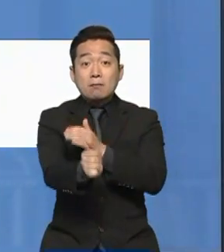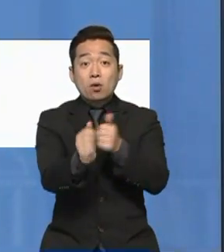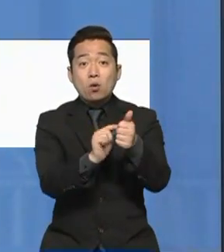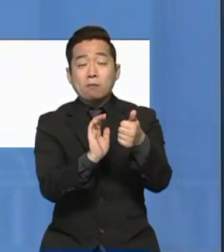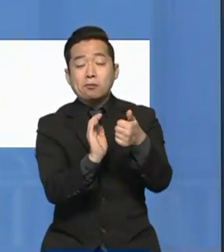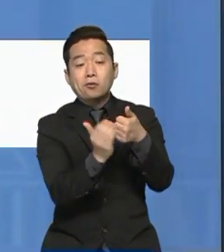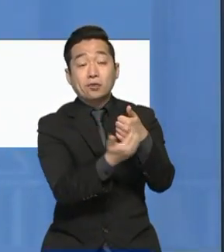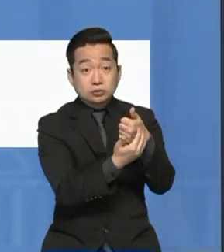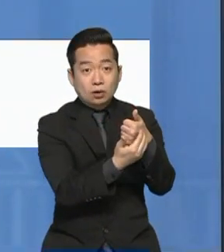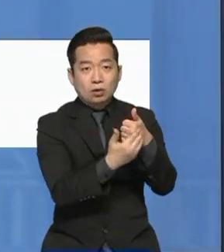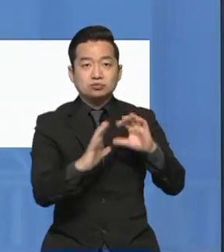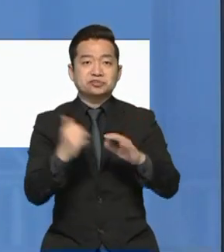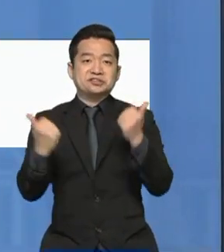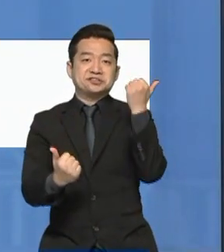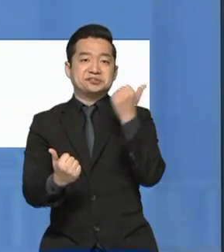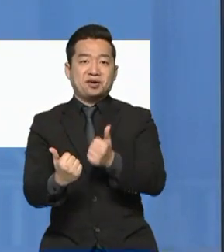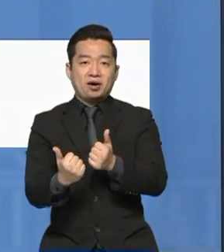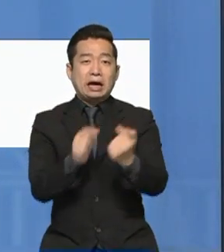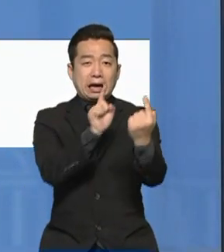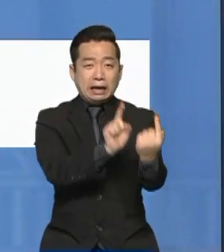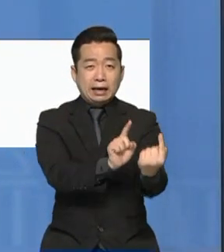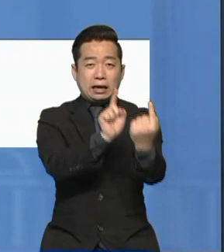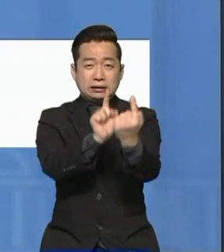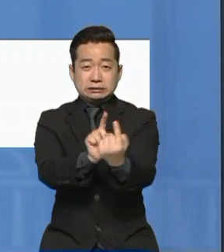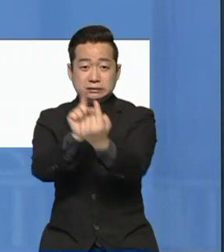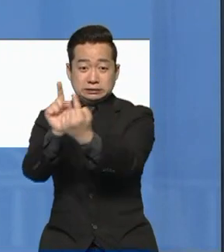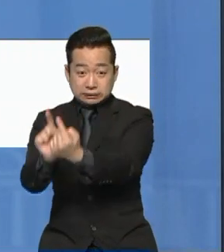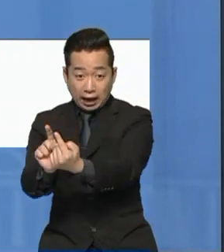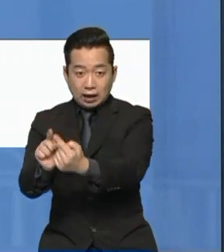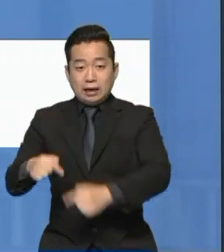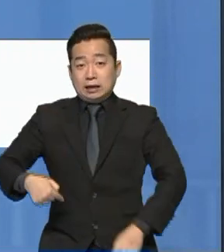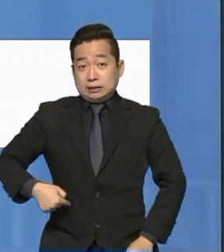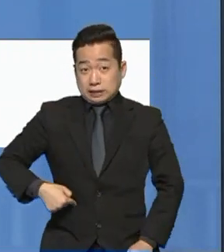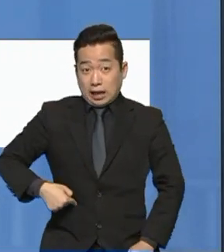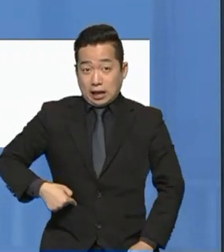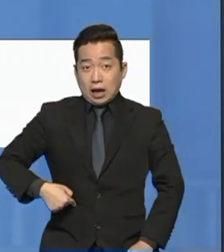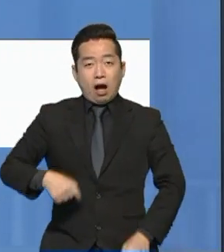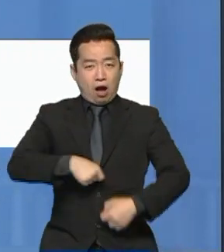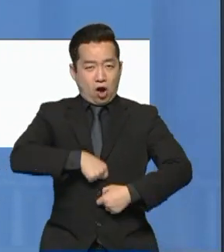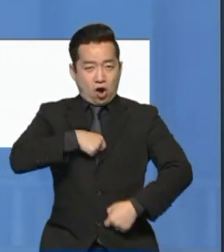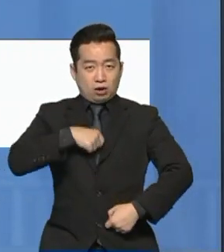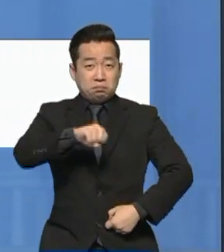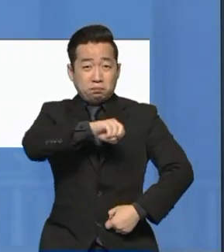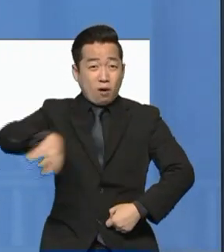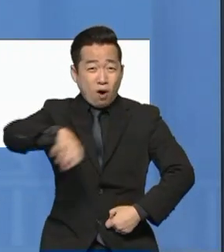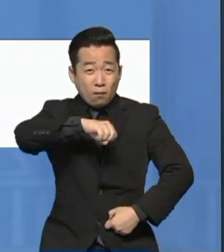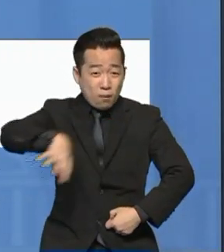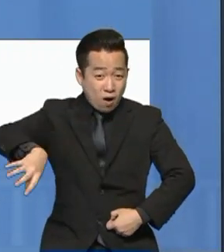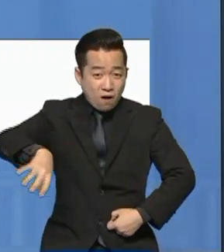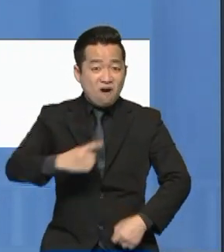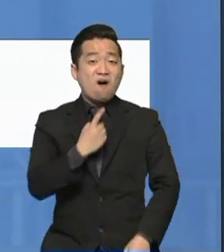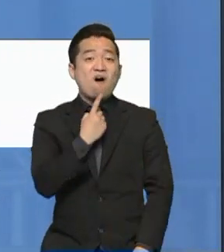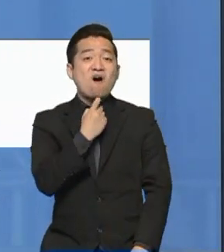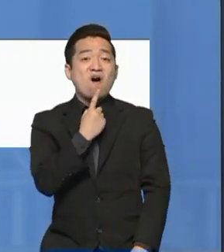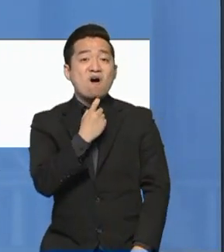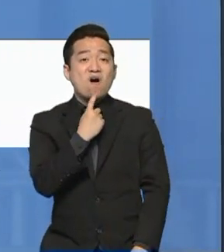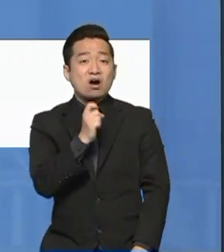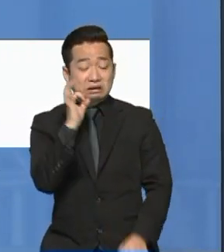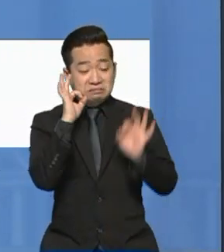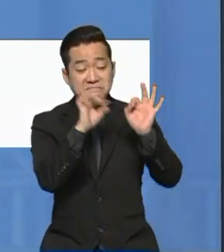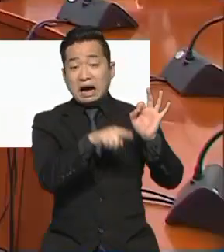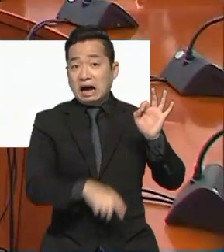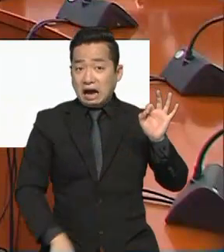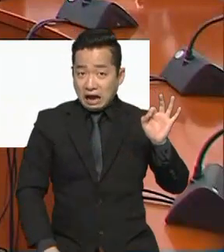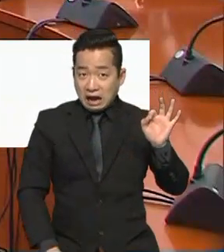위해 국회의원 한 사람 한 사람의 양심과 소신은 내던지라는 겁박이 난무하고